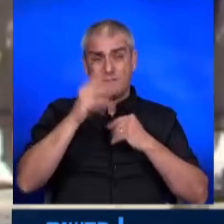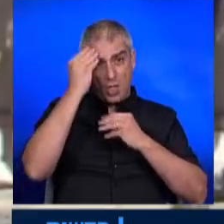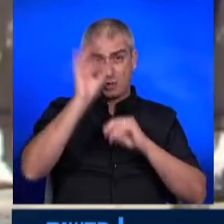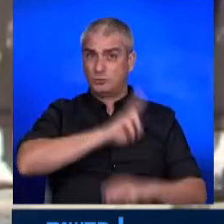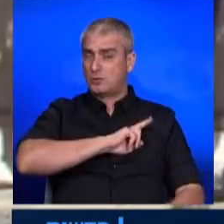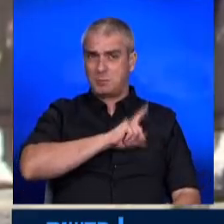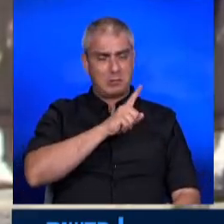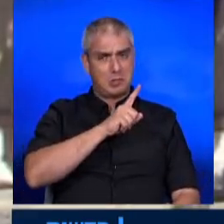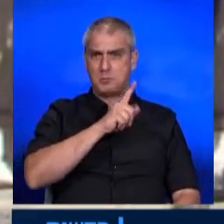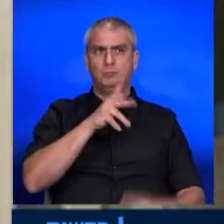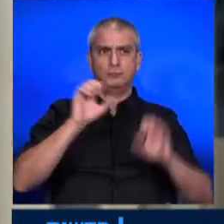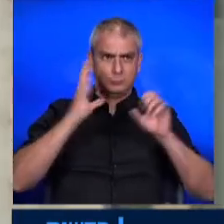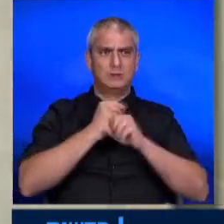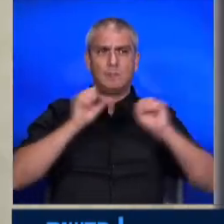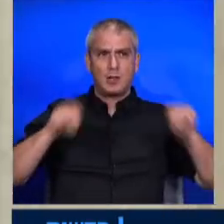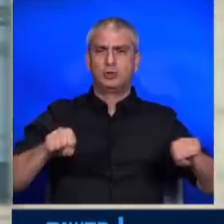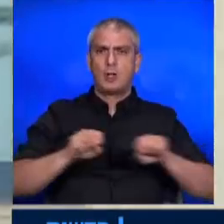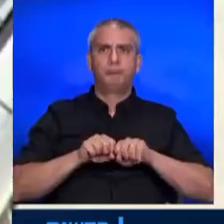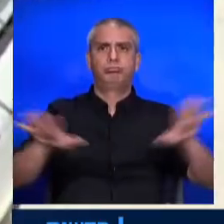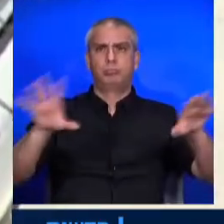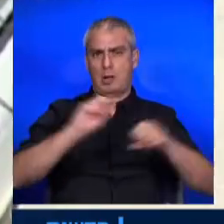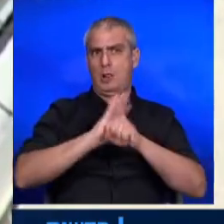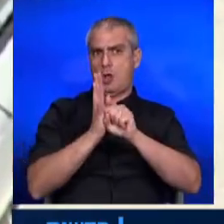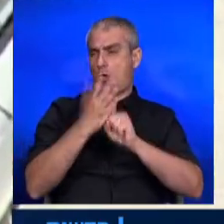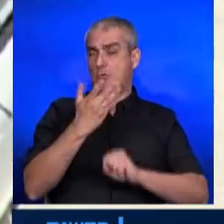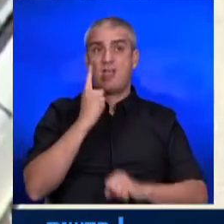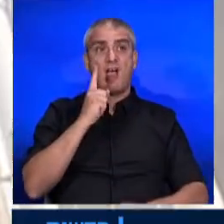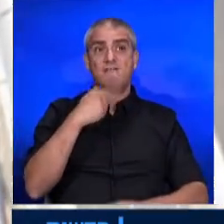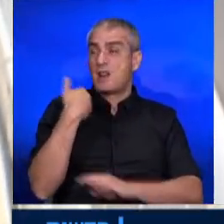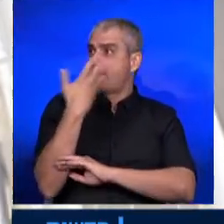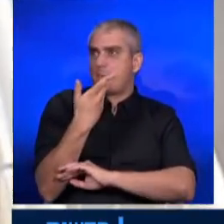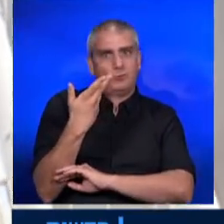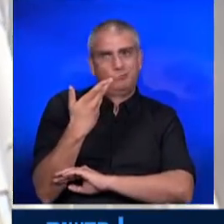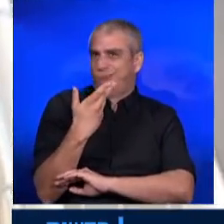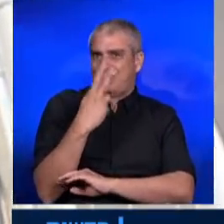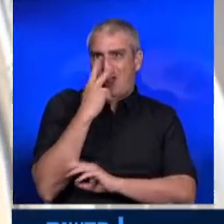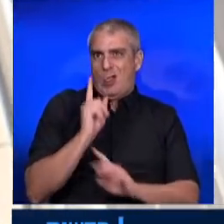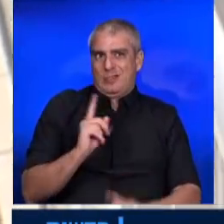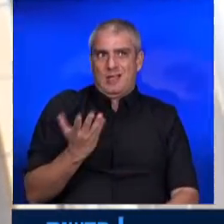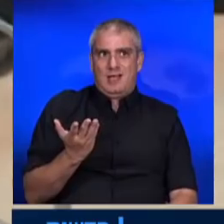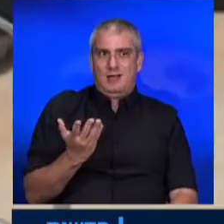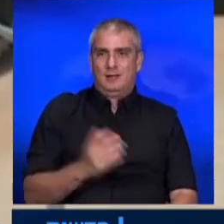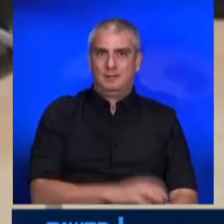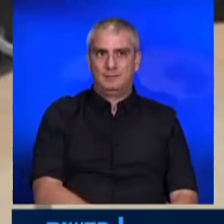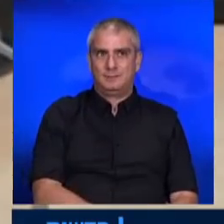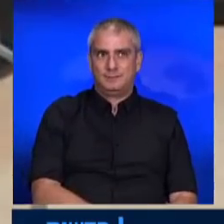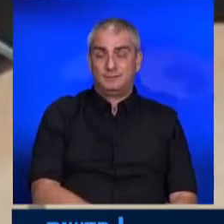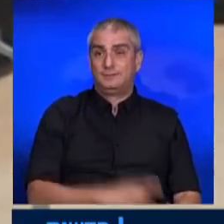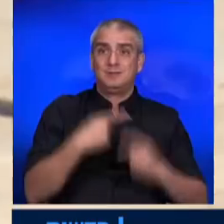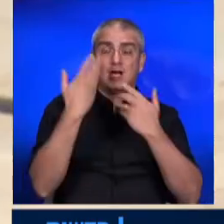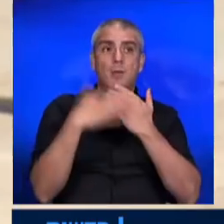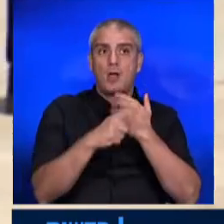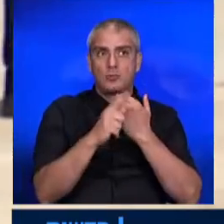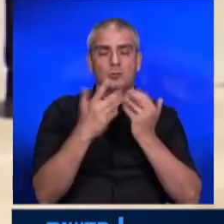משתלטים על התפרצות הקורונה במדינה. אבל מבחוץ זה לא נראה כך. ביממה האחרונה הובחנו בחבל